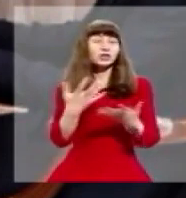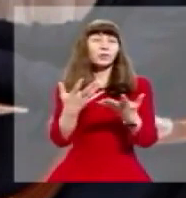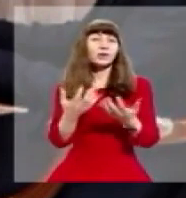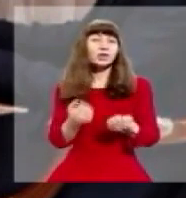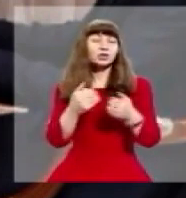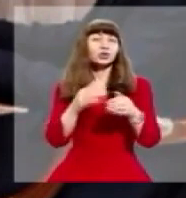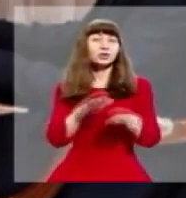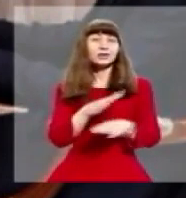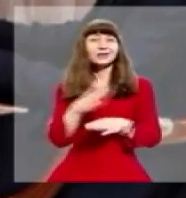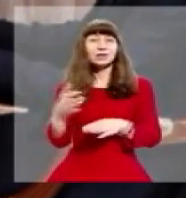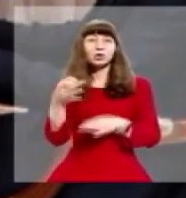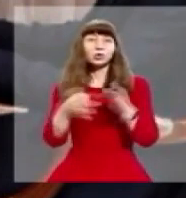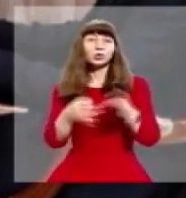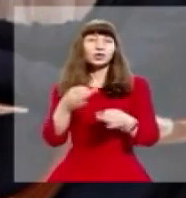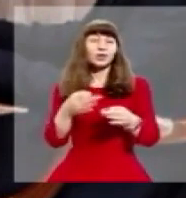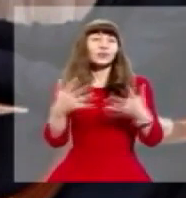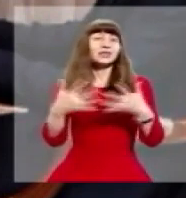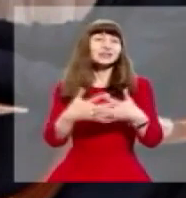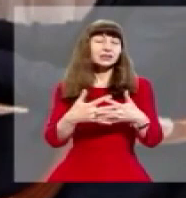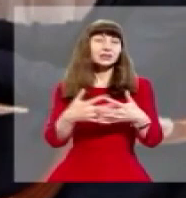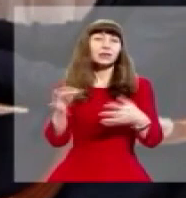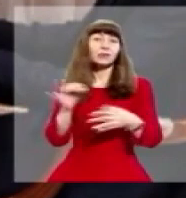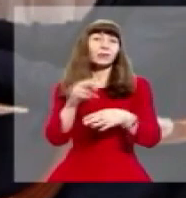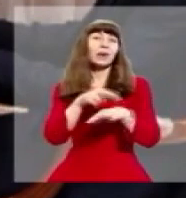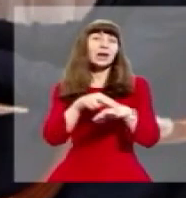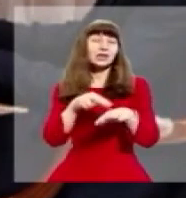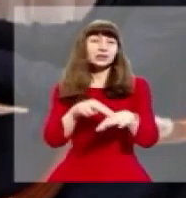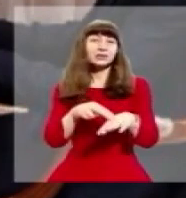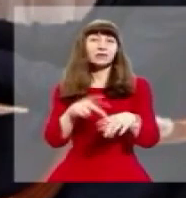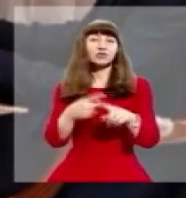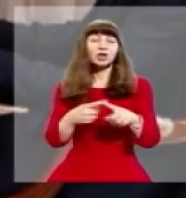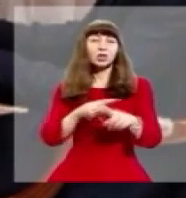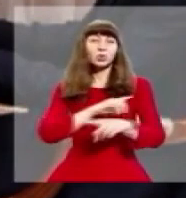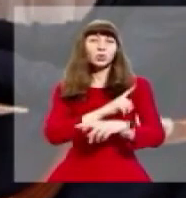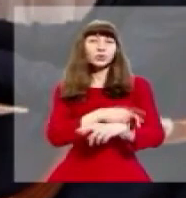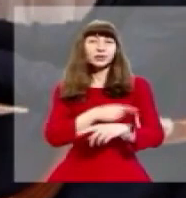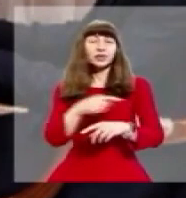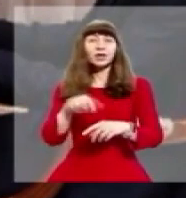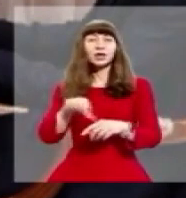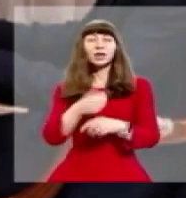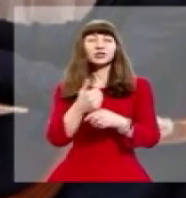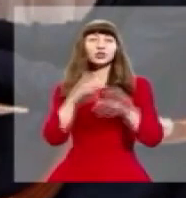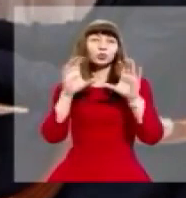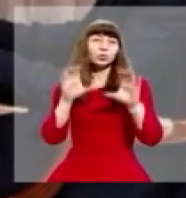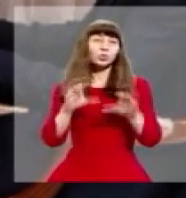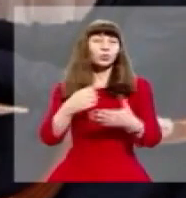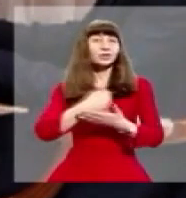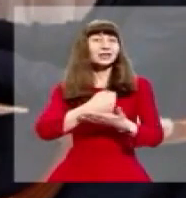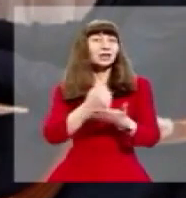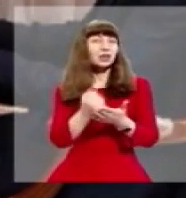действенных мер со стороны судебной системы и правоохранительных органов в части усиления конституционных гарантий граждан в